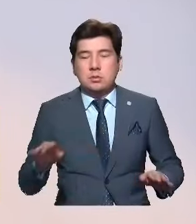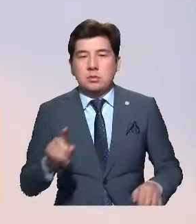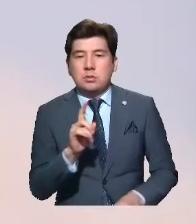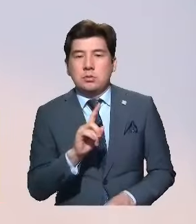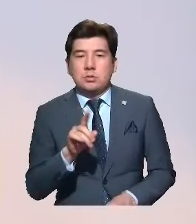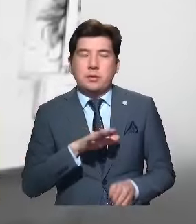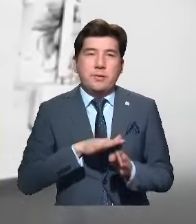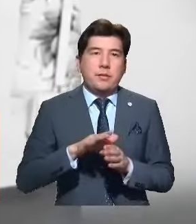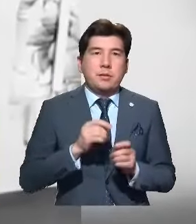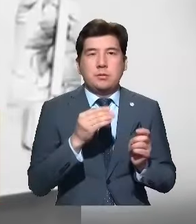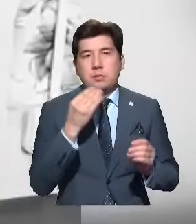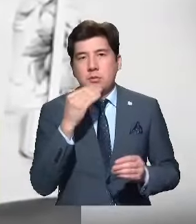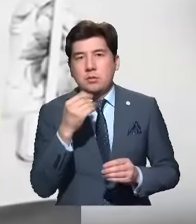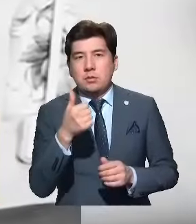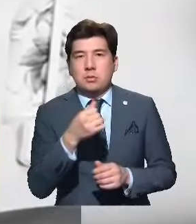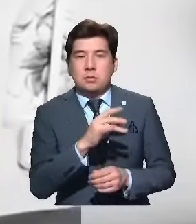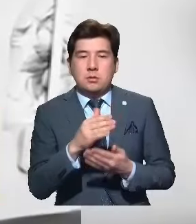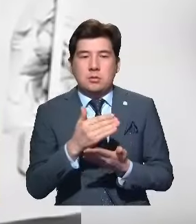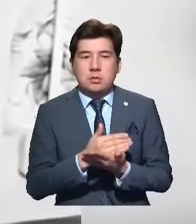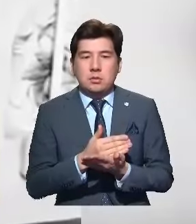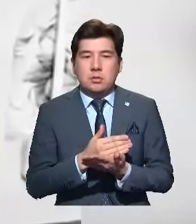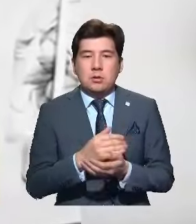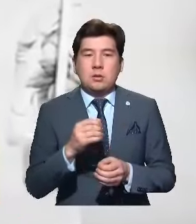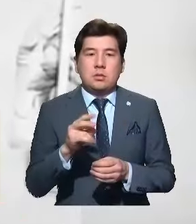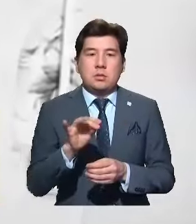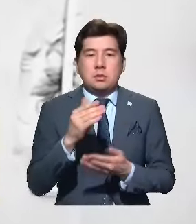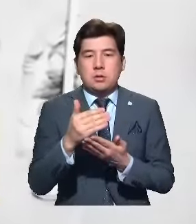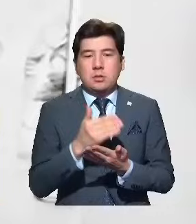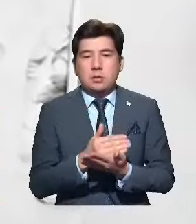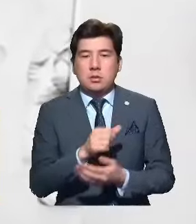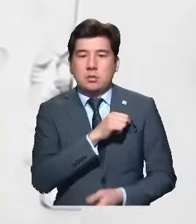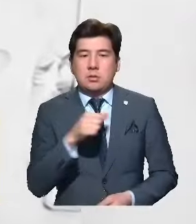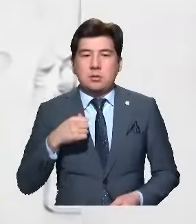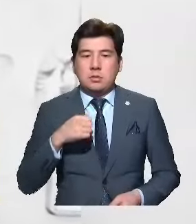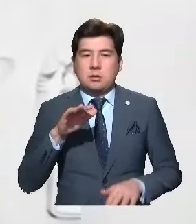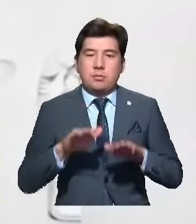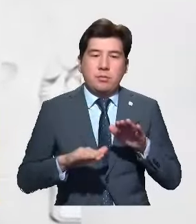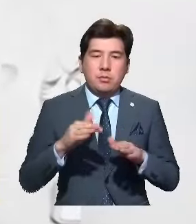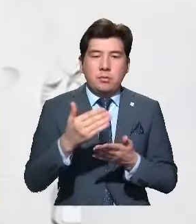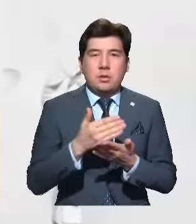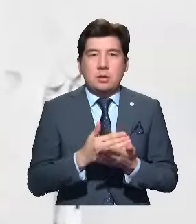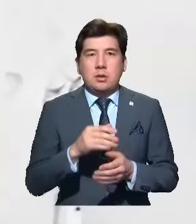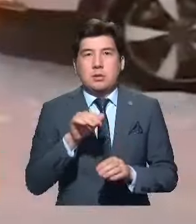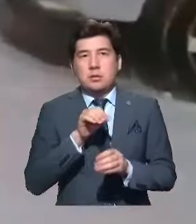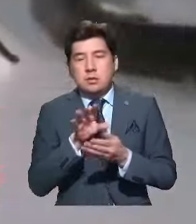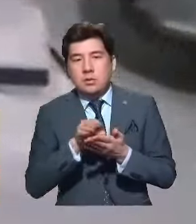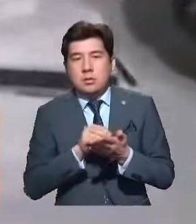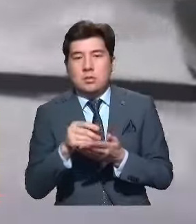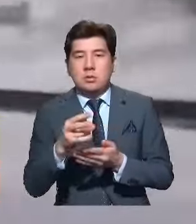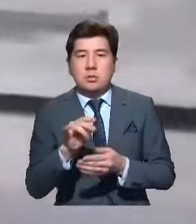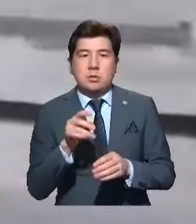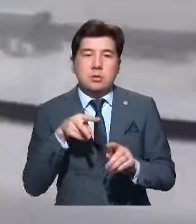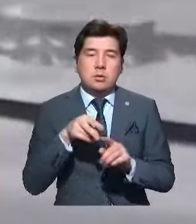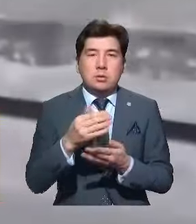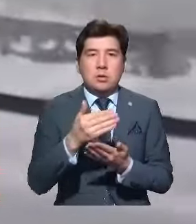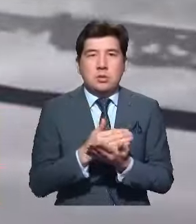было всем хорошо. Видео извинения записал и сам подозреваемый. Судя по всему, запись была сделана незадолго до задержания.